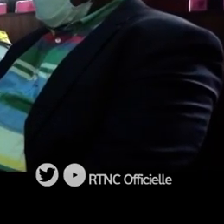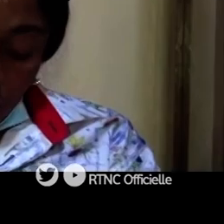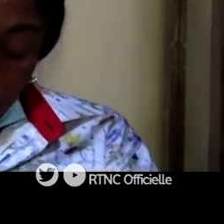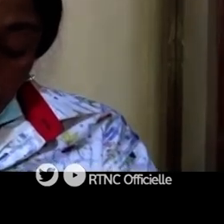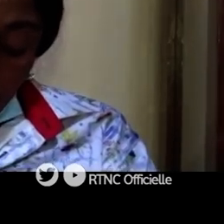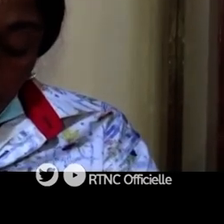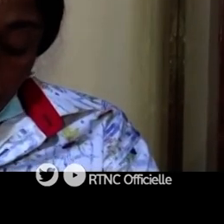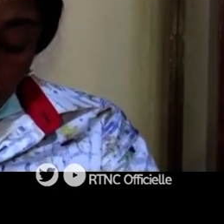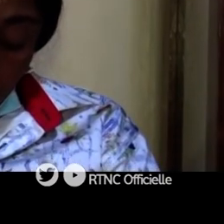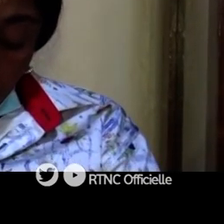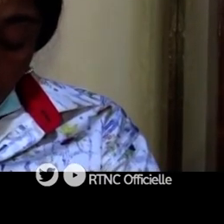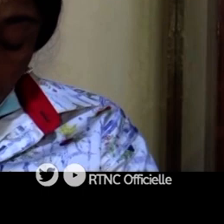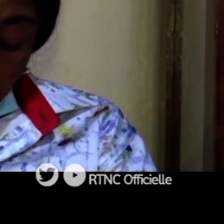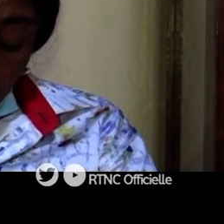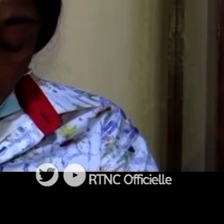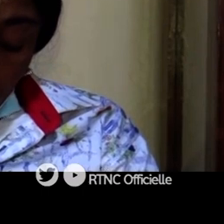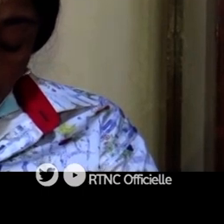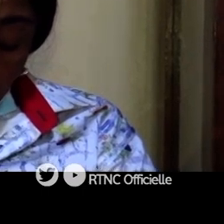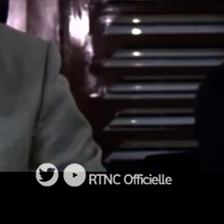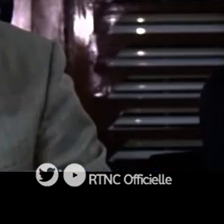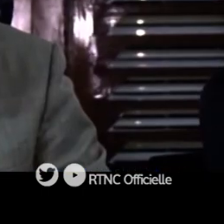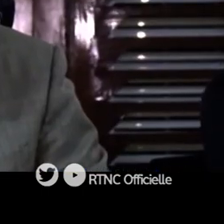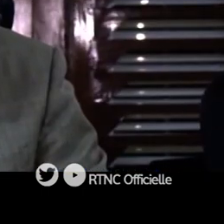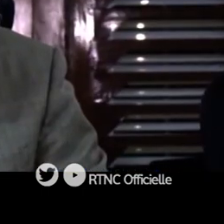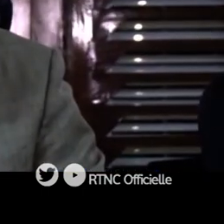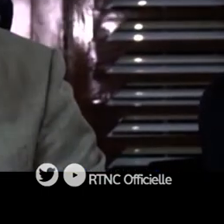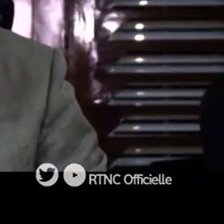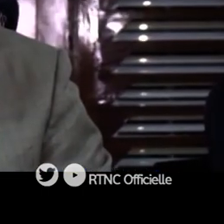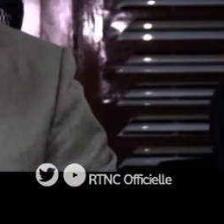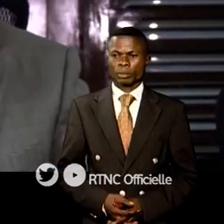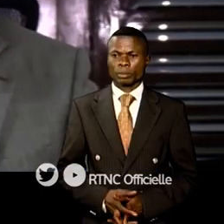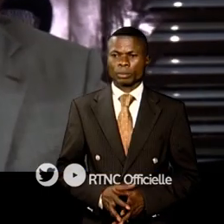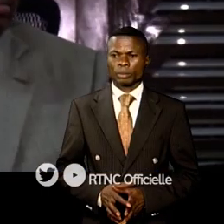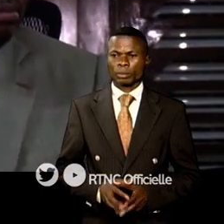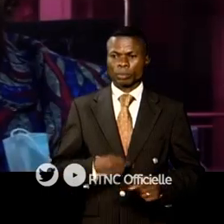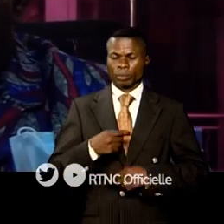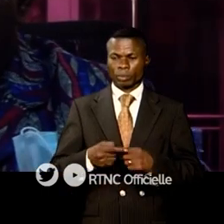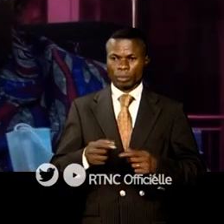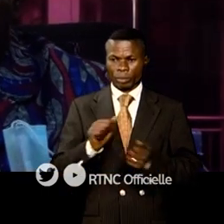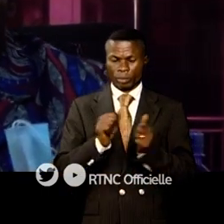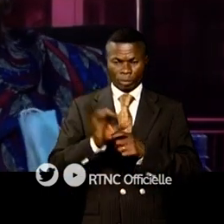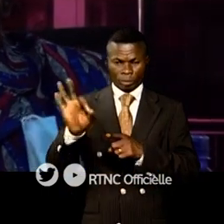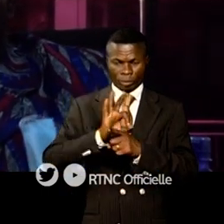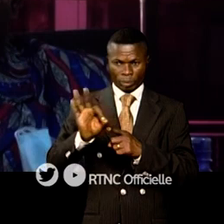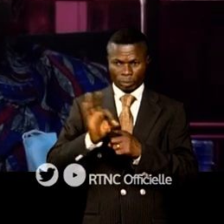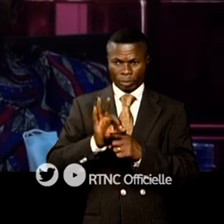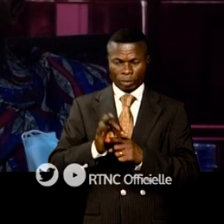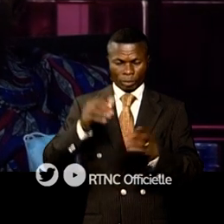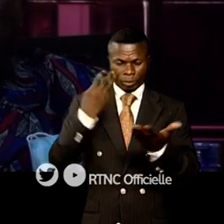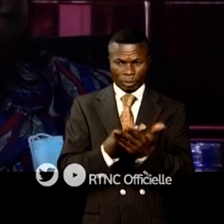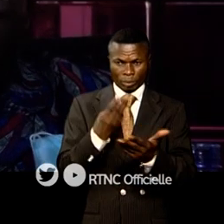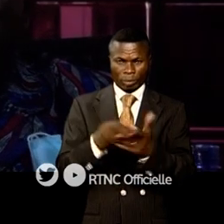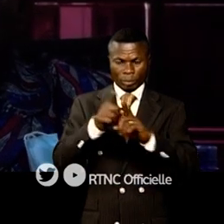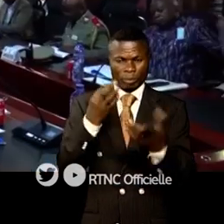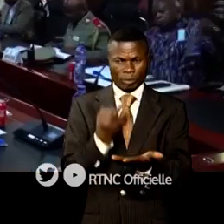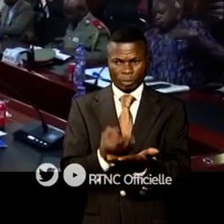au statut du CHESD, à sa tutelle, à ses organes, aux conditions d'admission dans les cycles de formation, au budget et